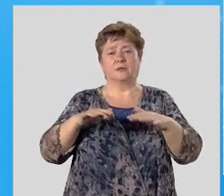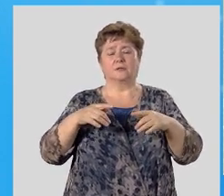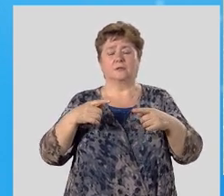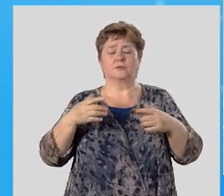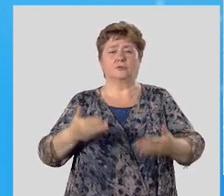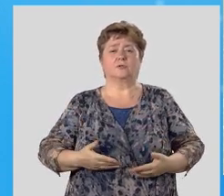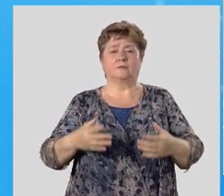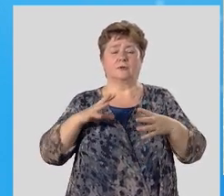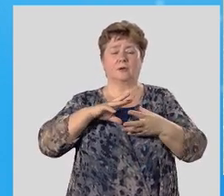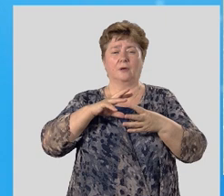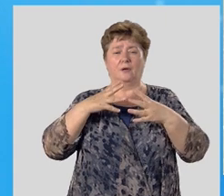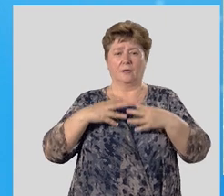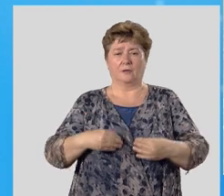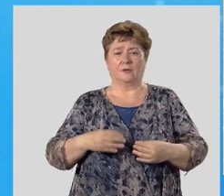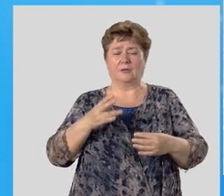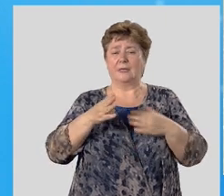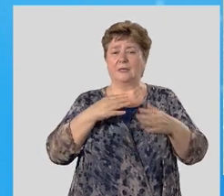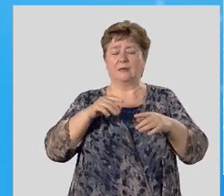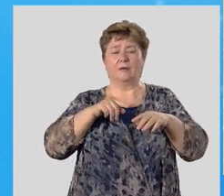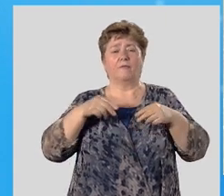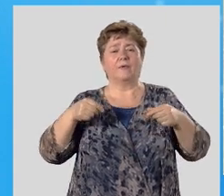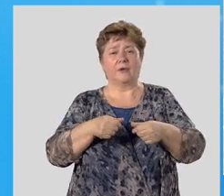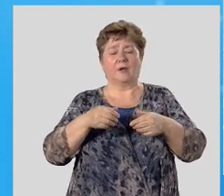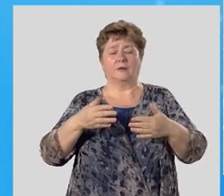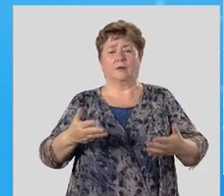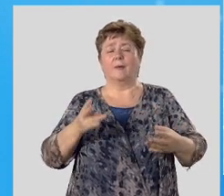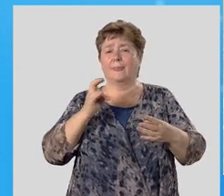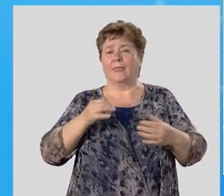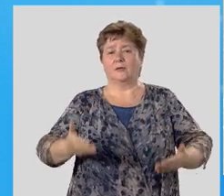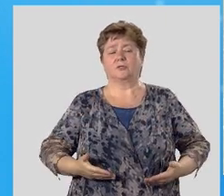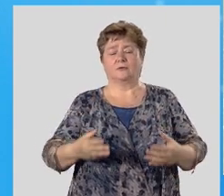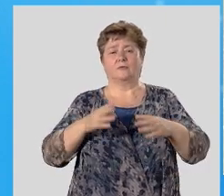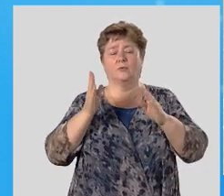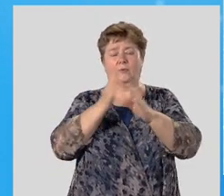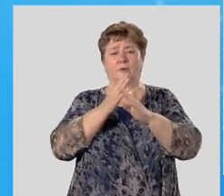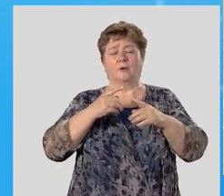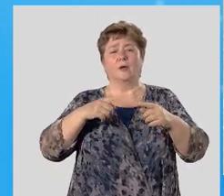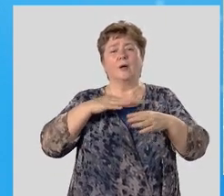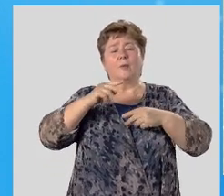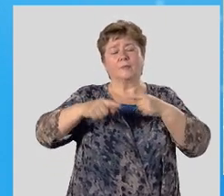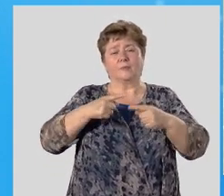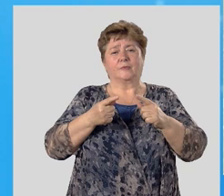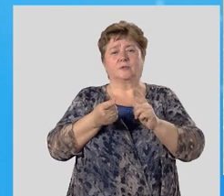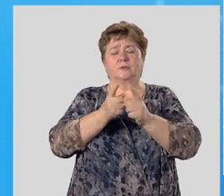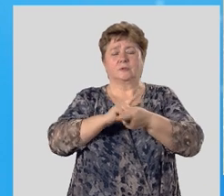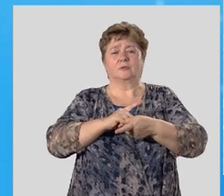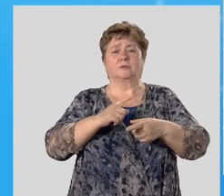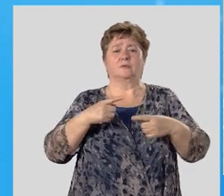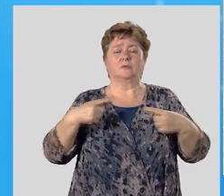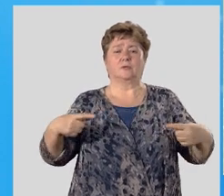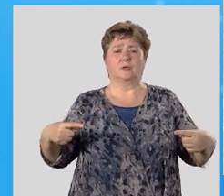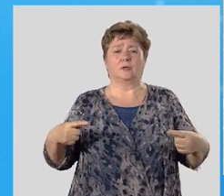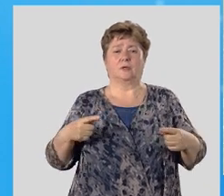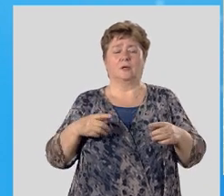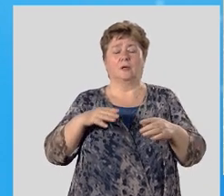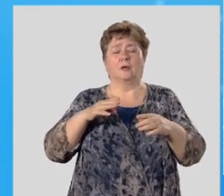организмов или влиянием неживой природы, постепенно одни экосистемы превращаются в другие,